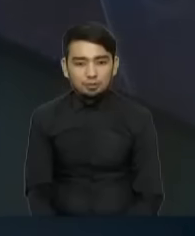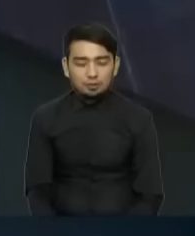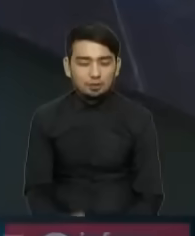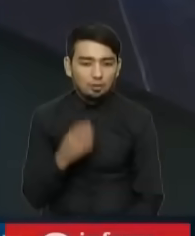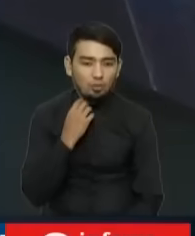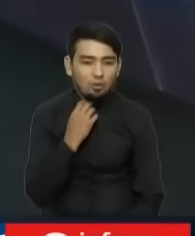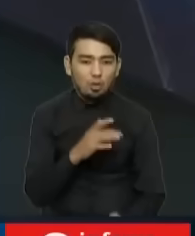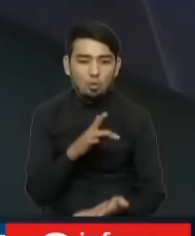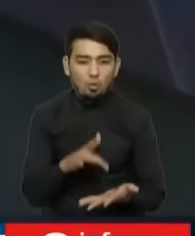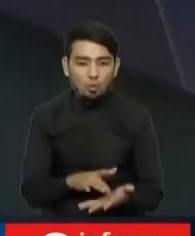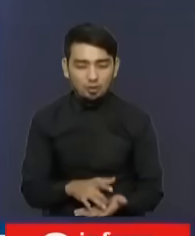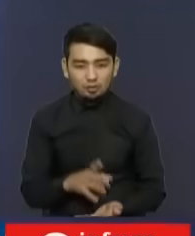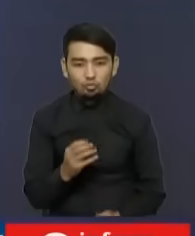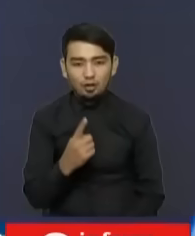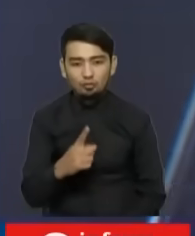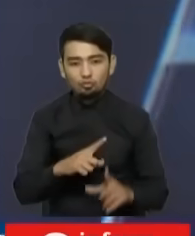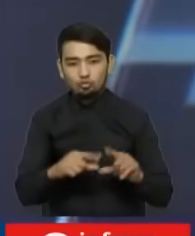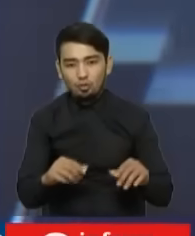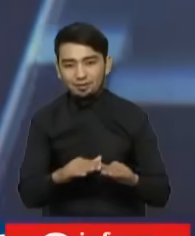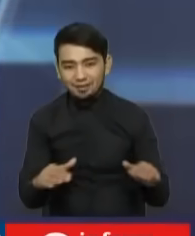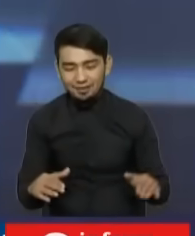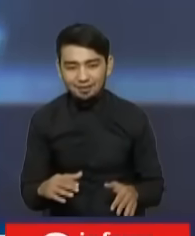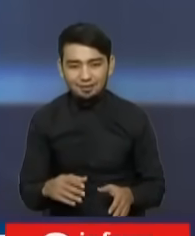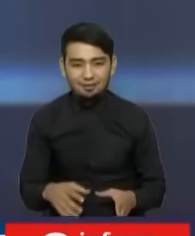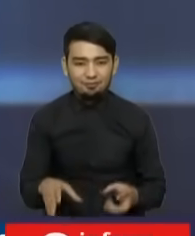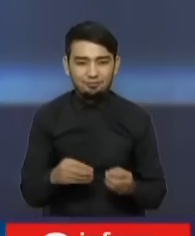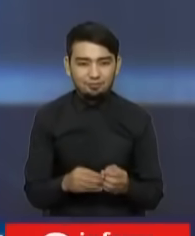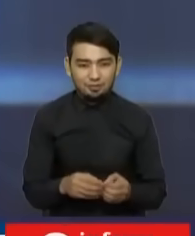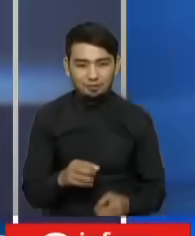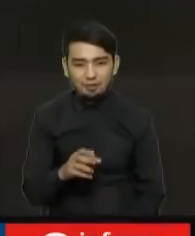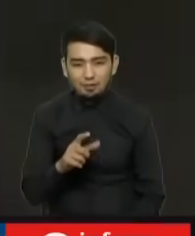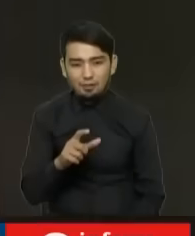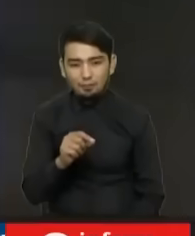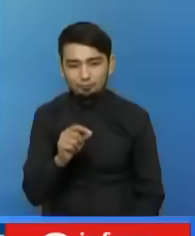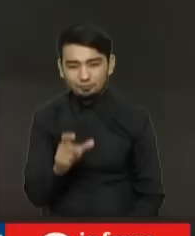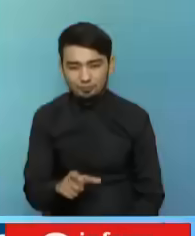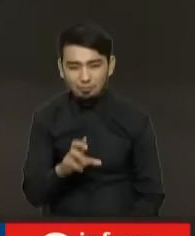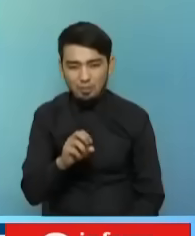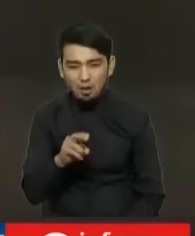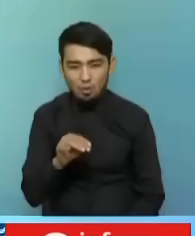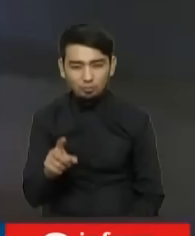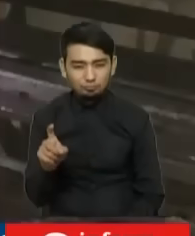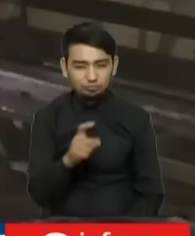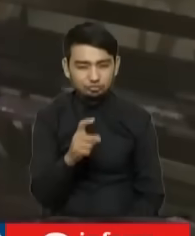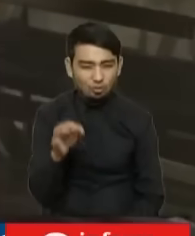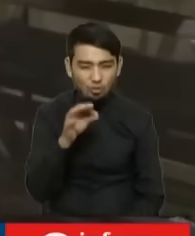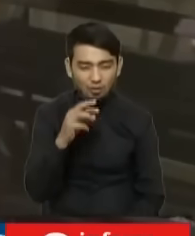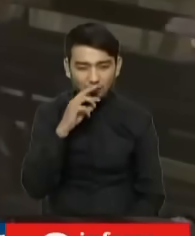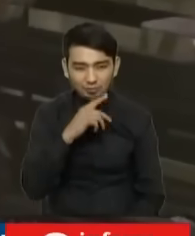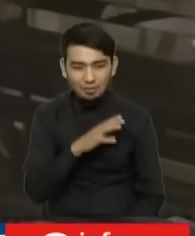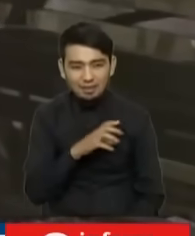Қызылорда қаласында тағы бір мектептің оқушылары жаппай бұрыш балонынан уланды. Ал спрейді білім ошағының